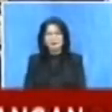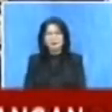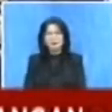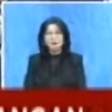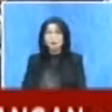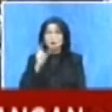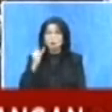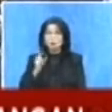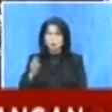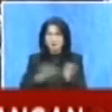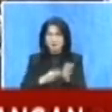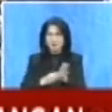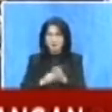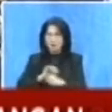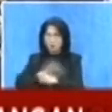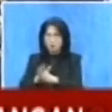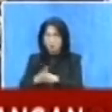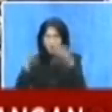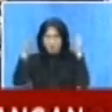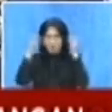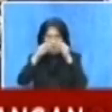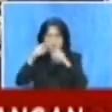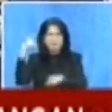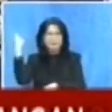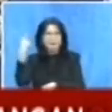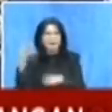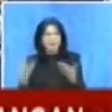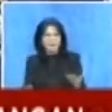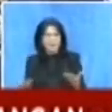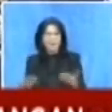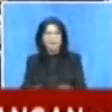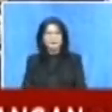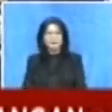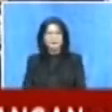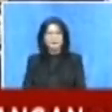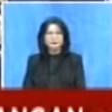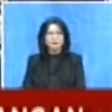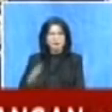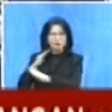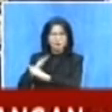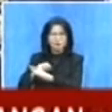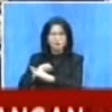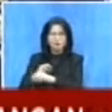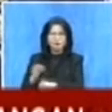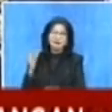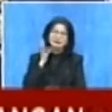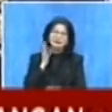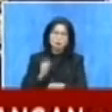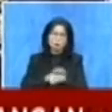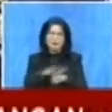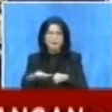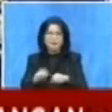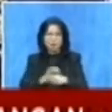Untuk penanganan COVID-19, fokus pemerintah antara lain antisipasi risiko dampak COVID-19